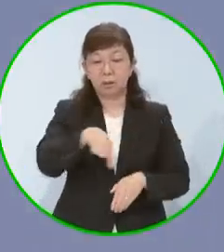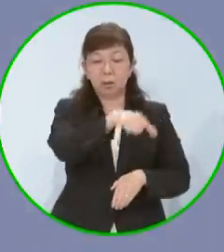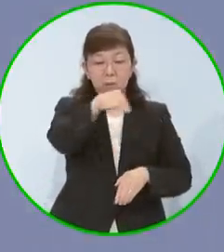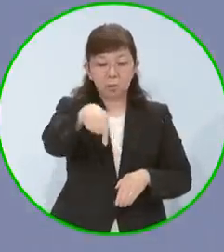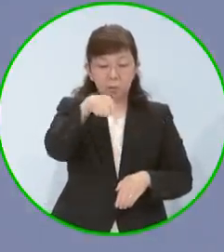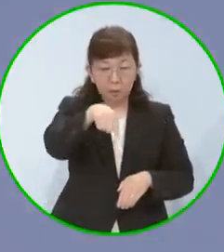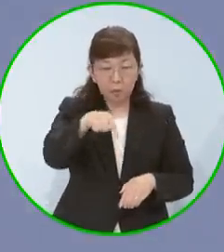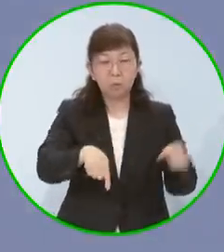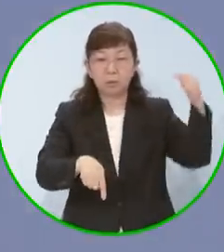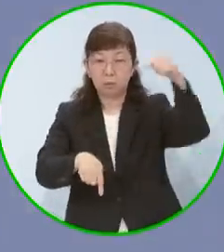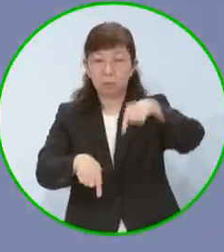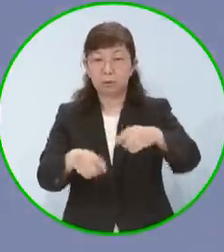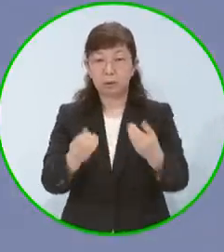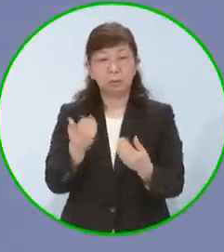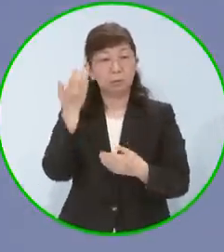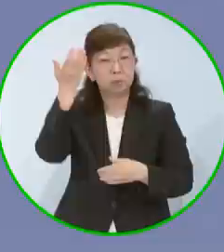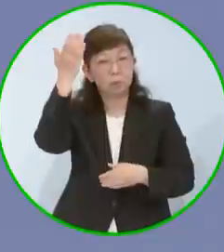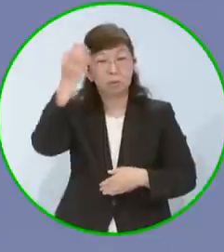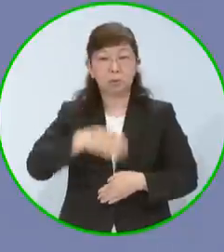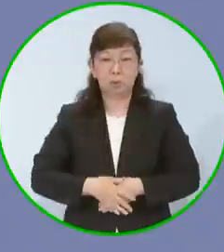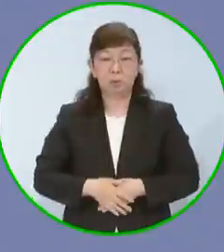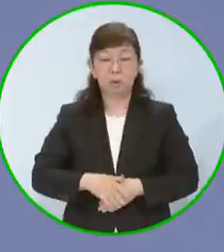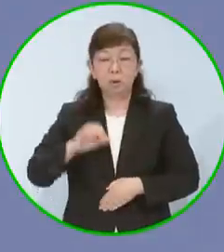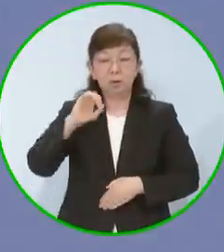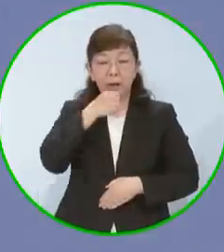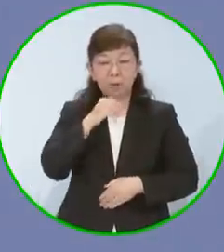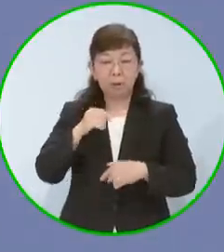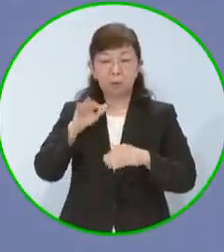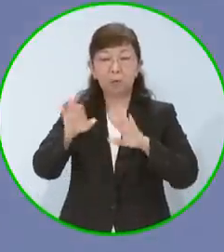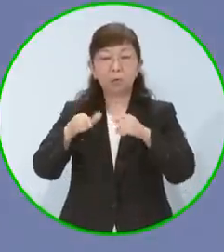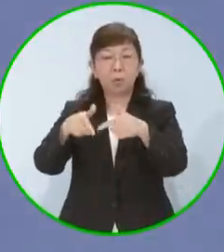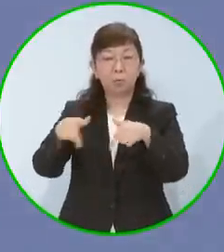域を指しているとみられます。台